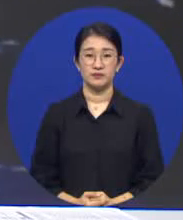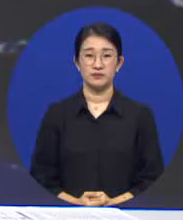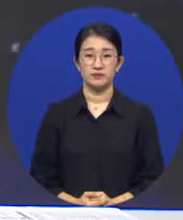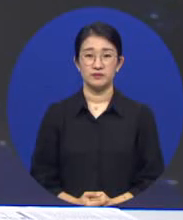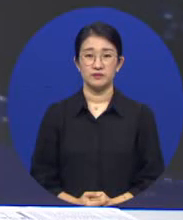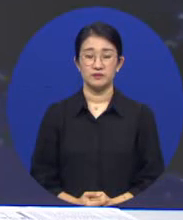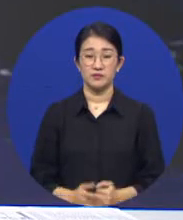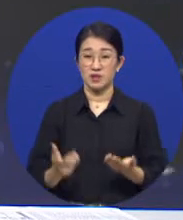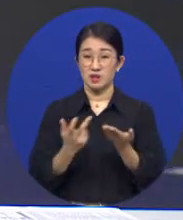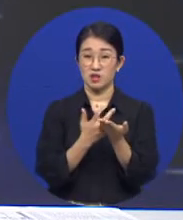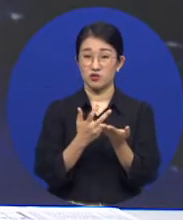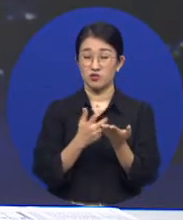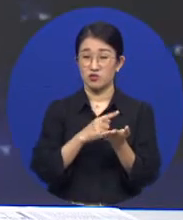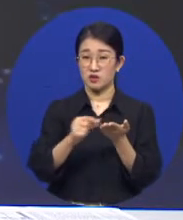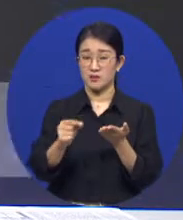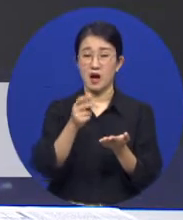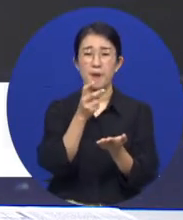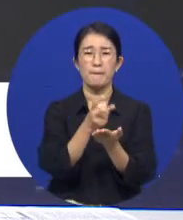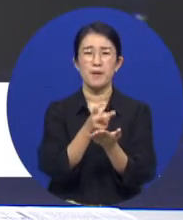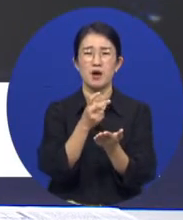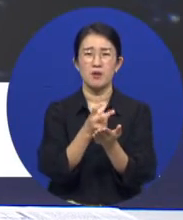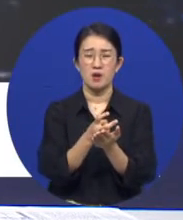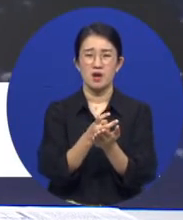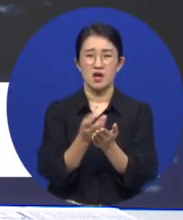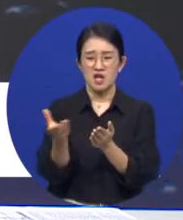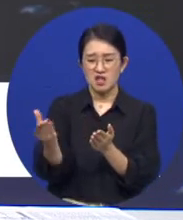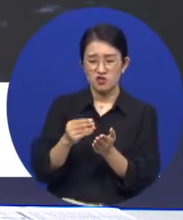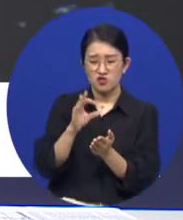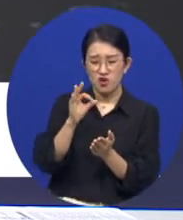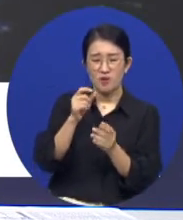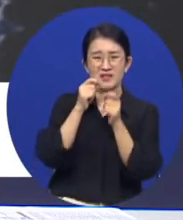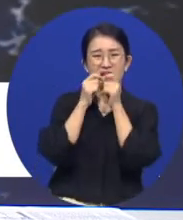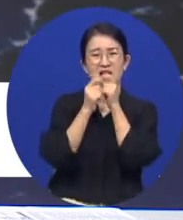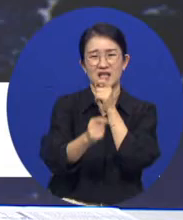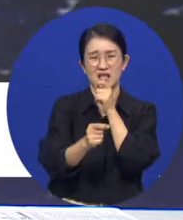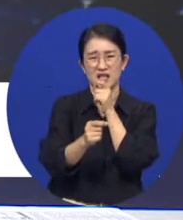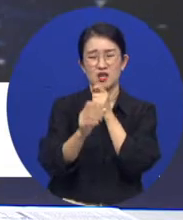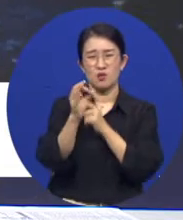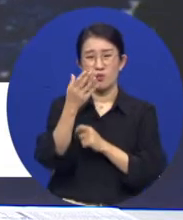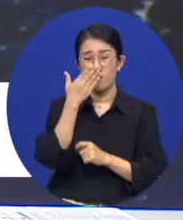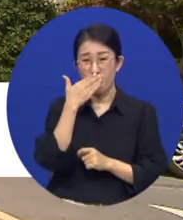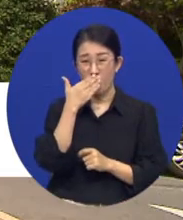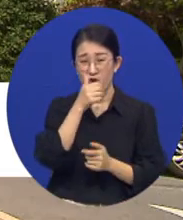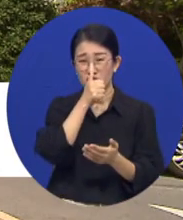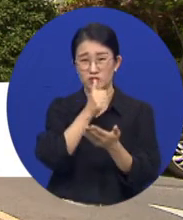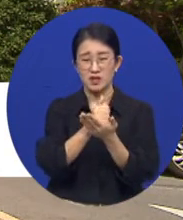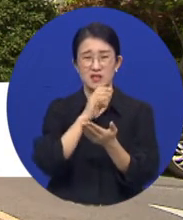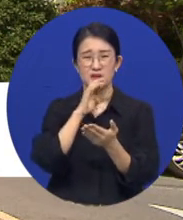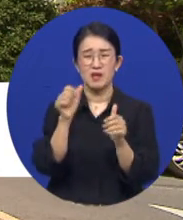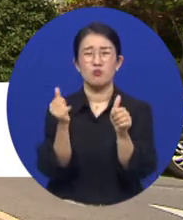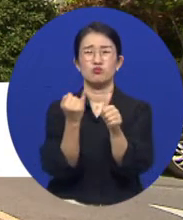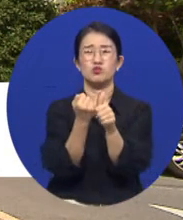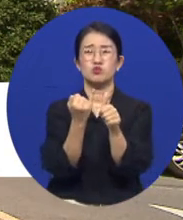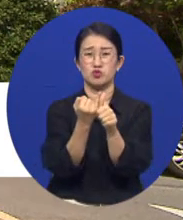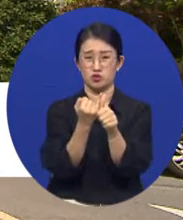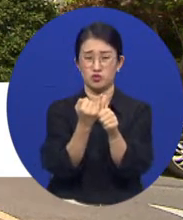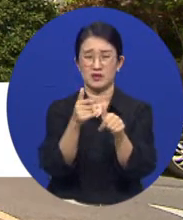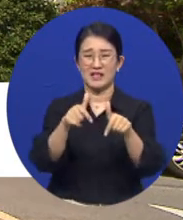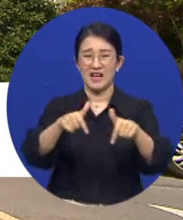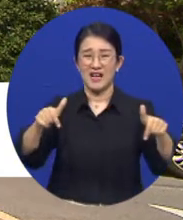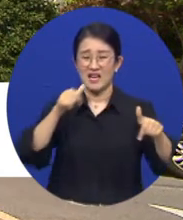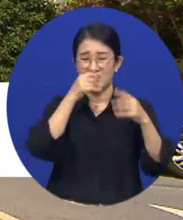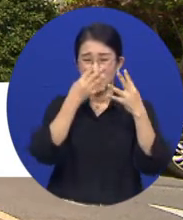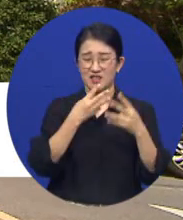제주지방법원 제 2형사부 는 대부업 투자 사기 로 수억원을 가로챈 혐의로 기소된 4 때 부부에게 각각 징역